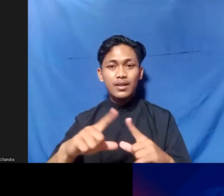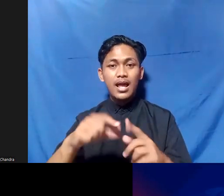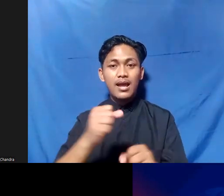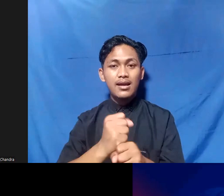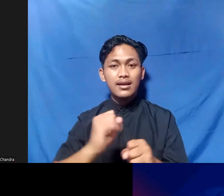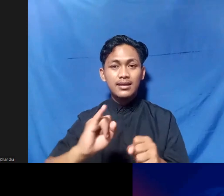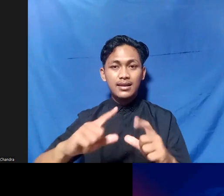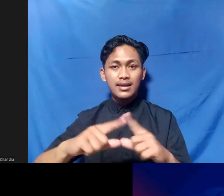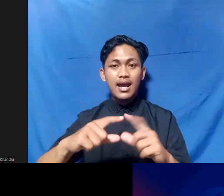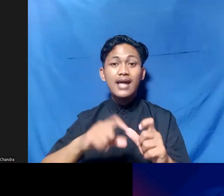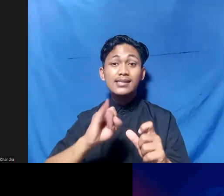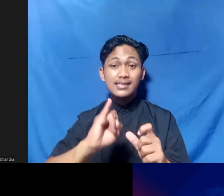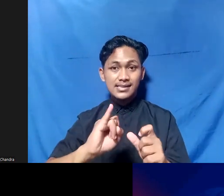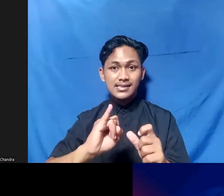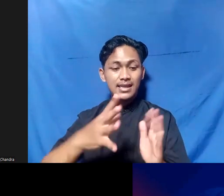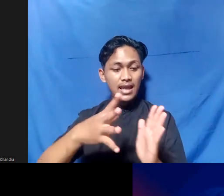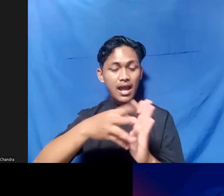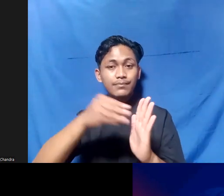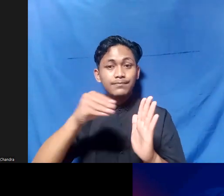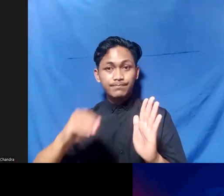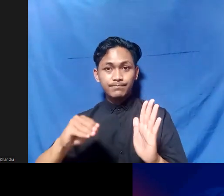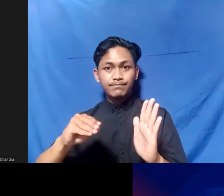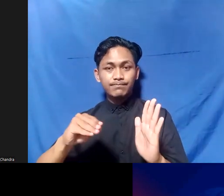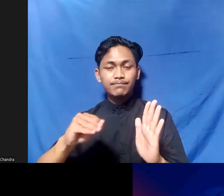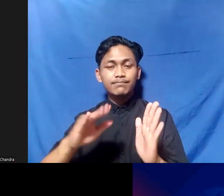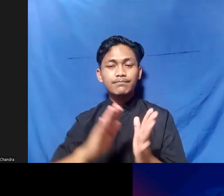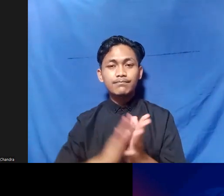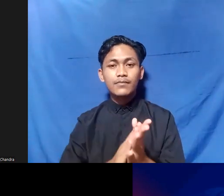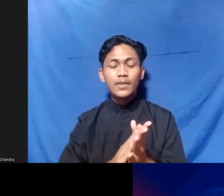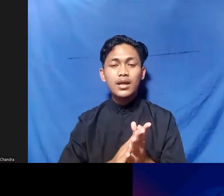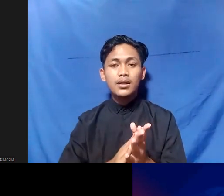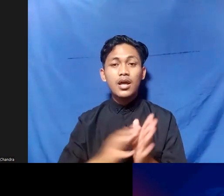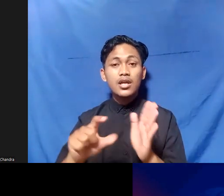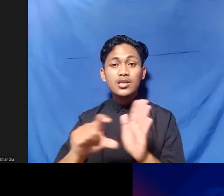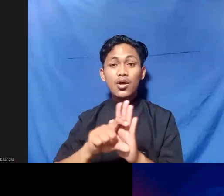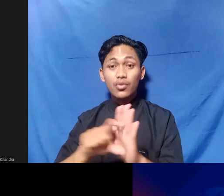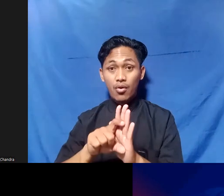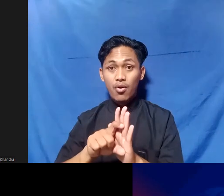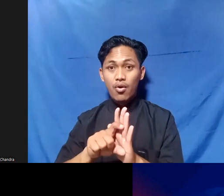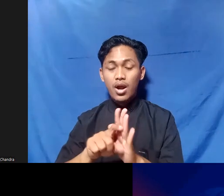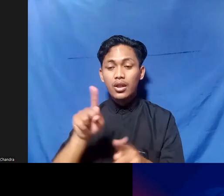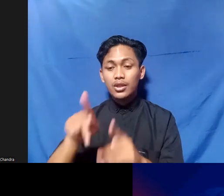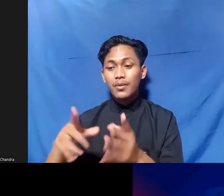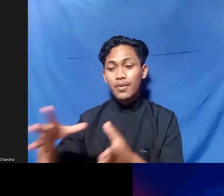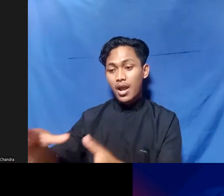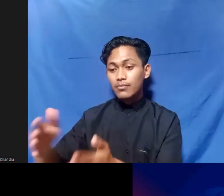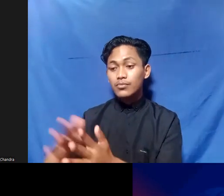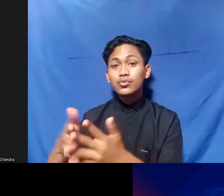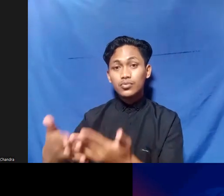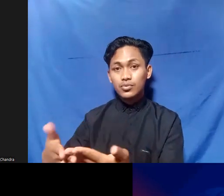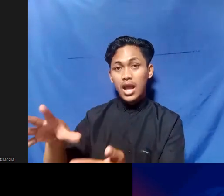teman-teman mensitasi buku itu pastikan kalau kita mensitasi kalau kita menurutnya cara manual